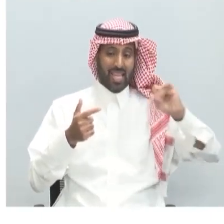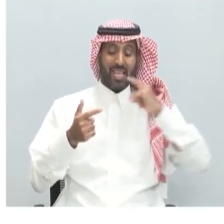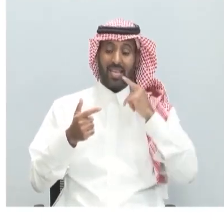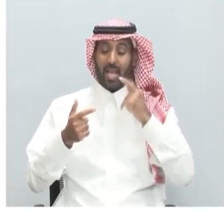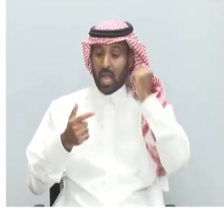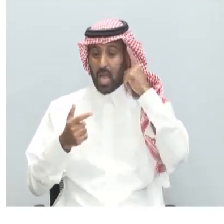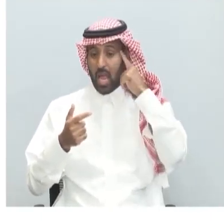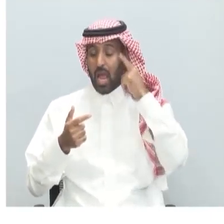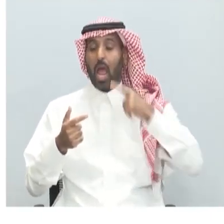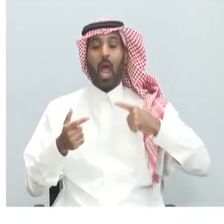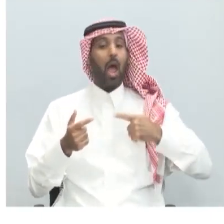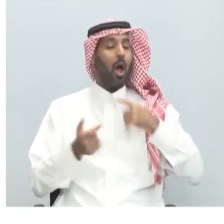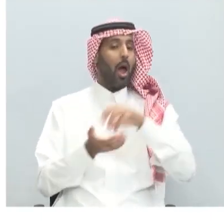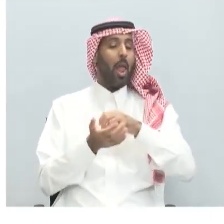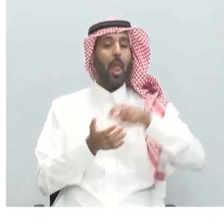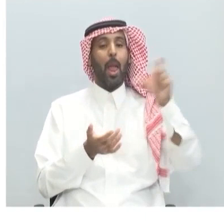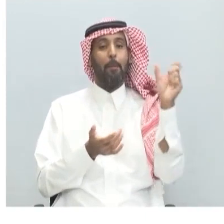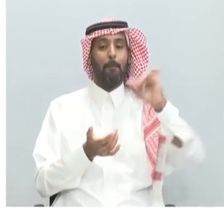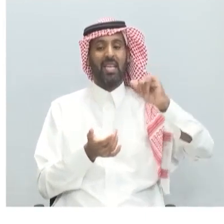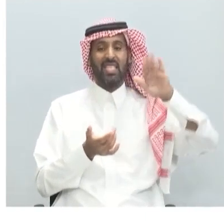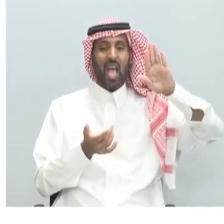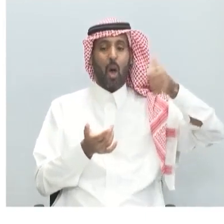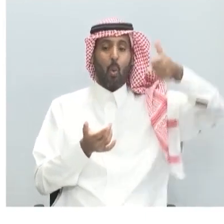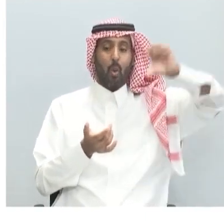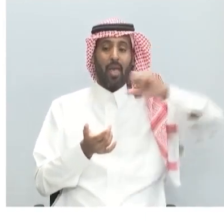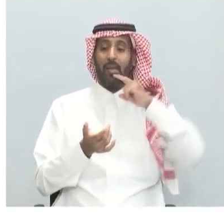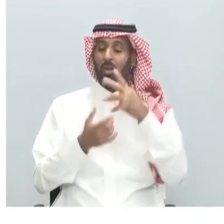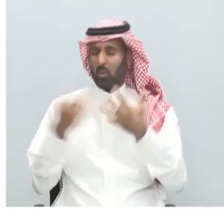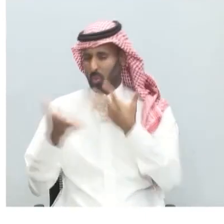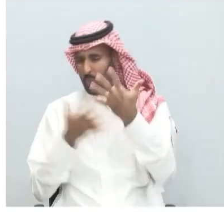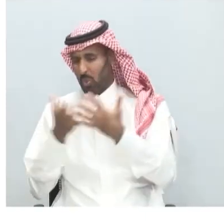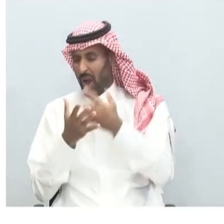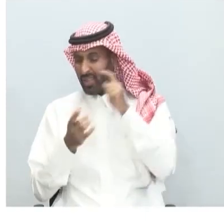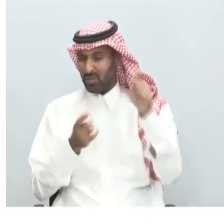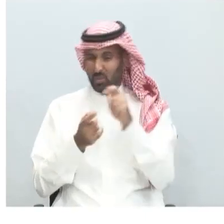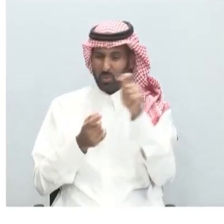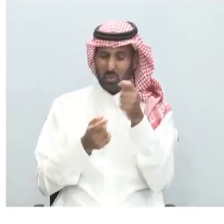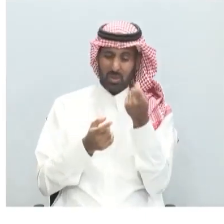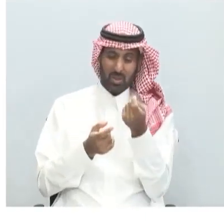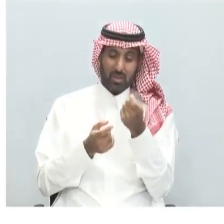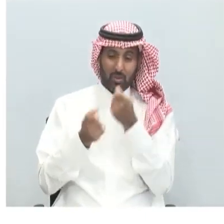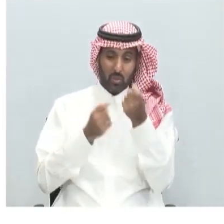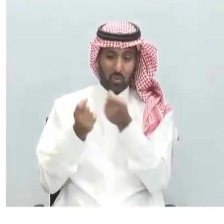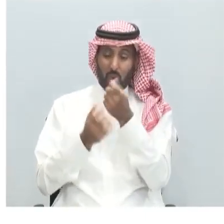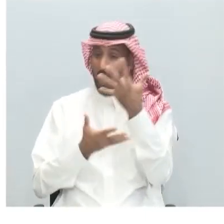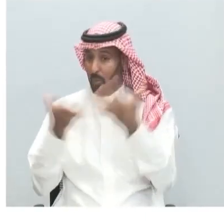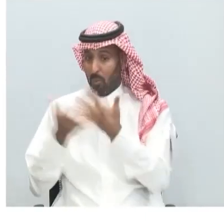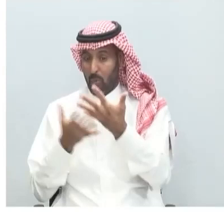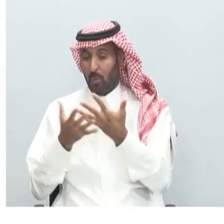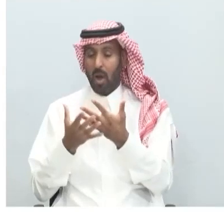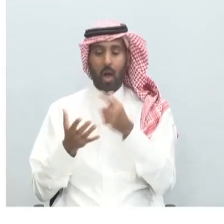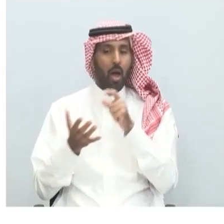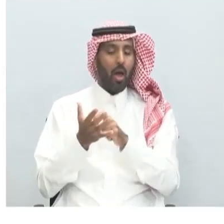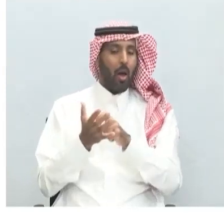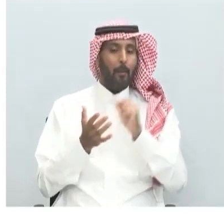جنسيته يساوي بعد ملاحظه الذرات في حاله اثاره تتحرك اقترح مبدا باول ما هو